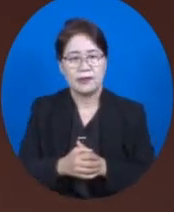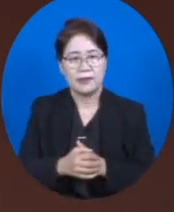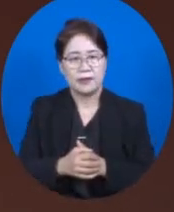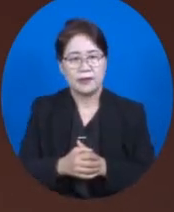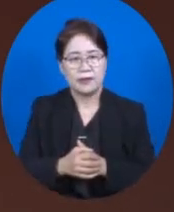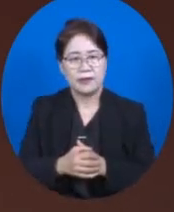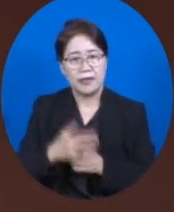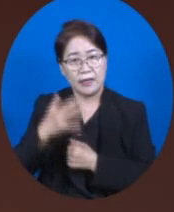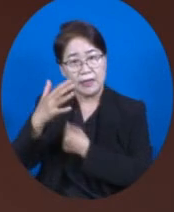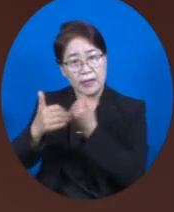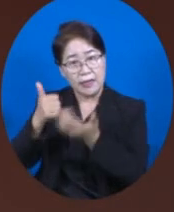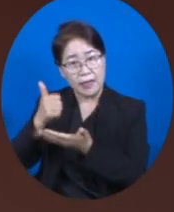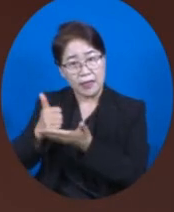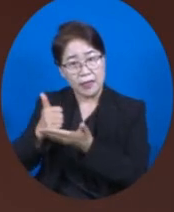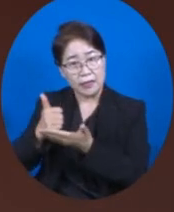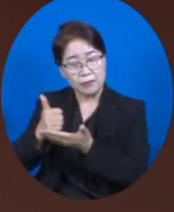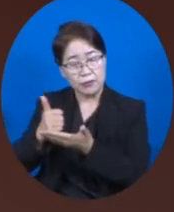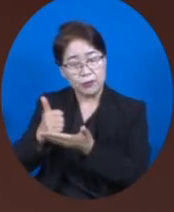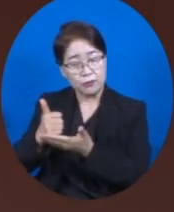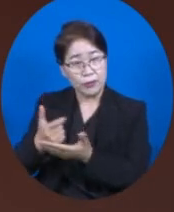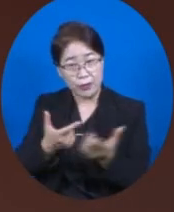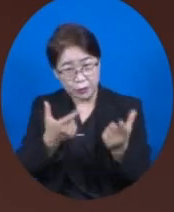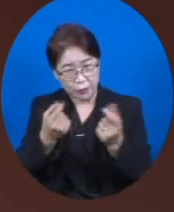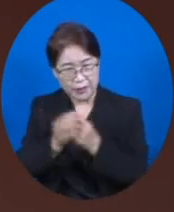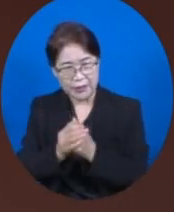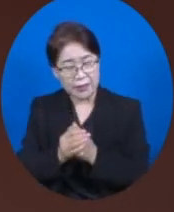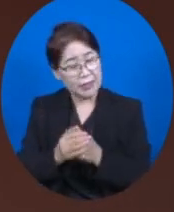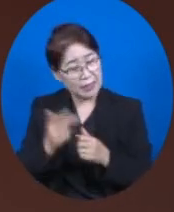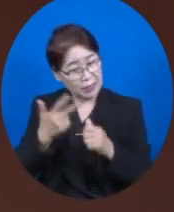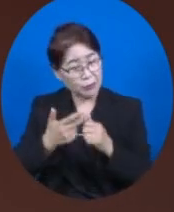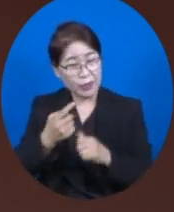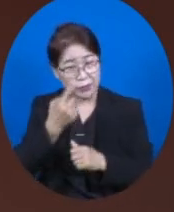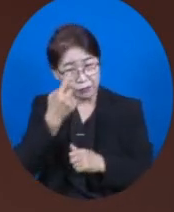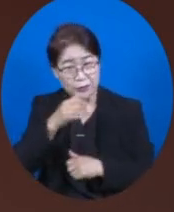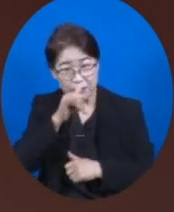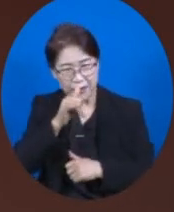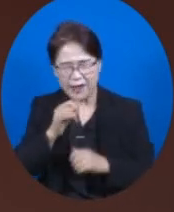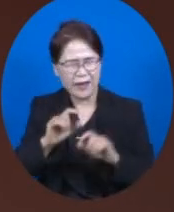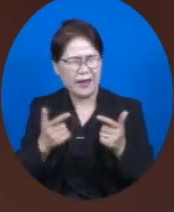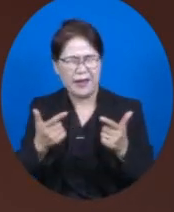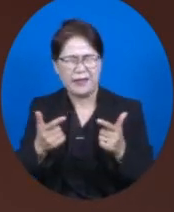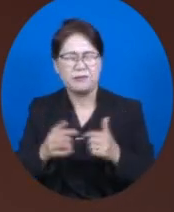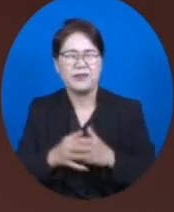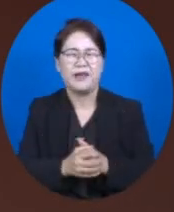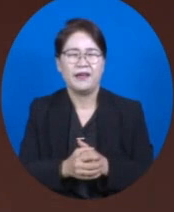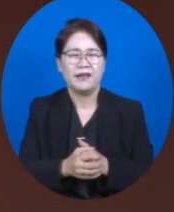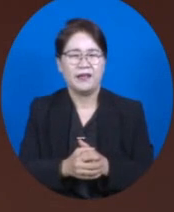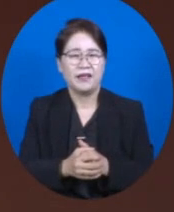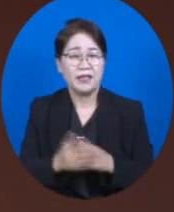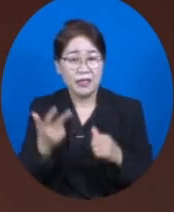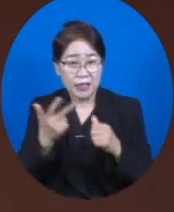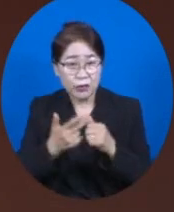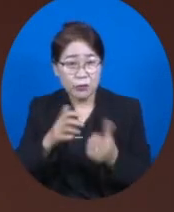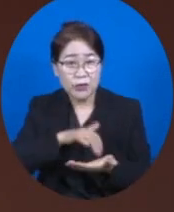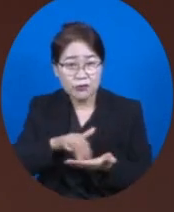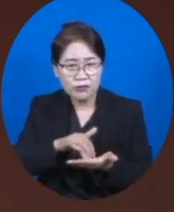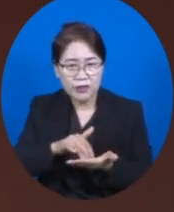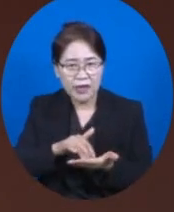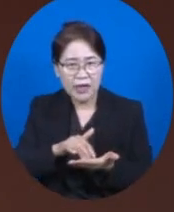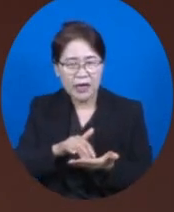동일하게 일곱 개의 눈이 붙어 있는가요 그 얘기가 아닙니다 여러분 성경에 나오는 일곱이라고 하는 숫자는